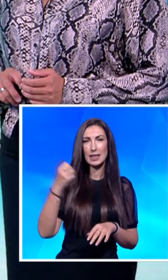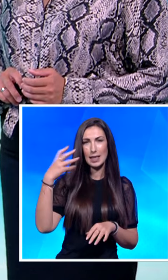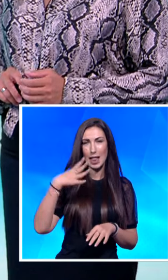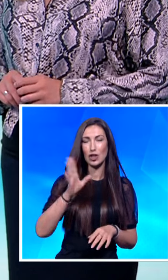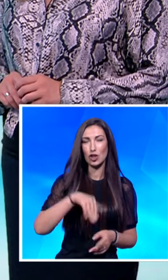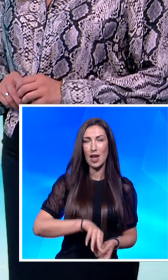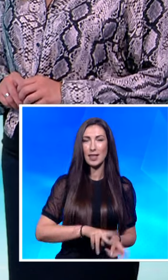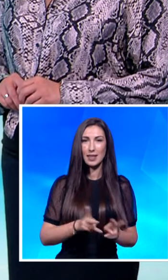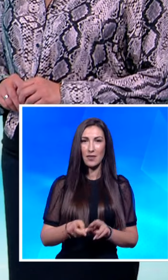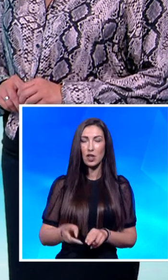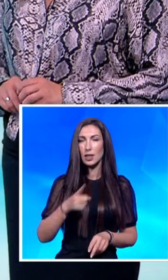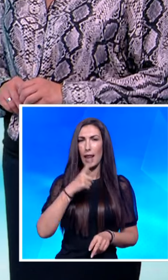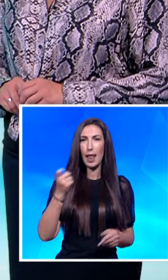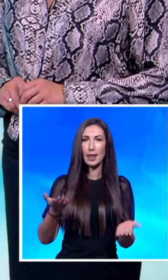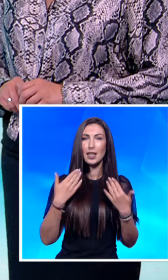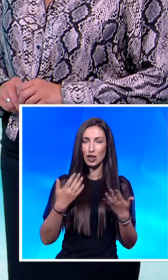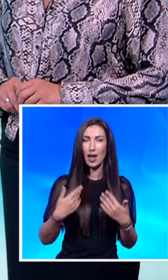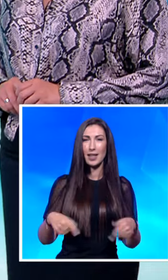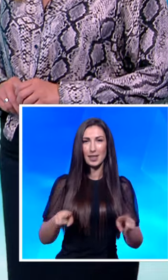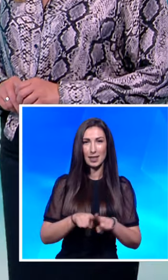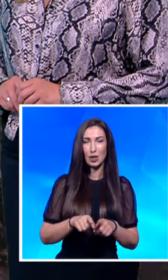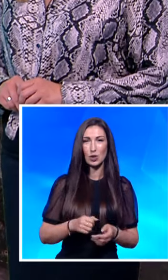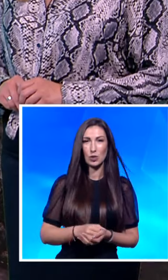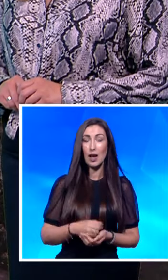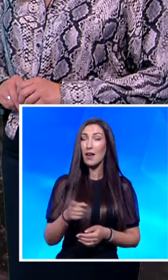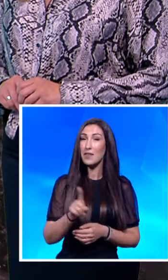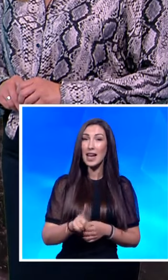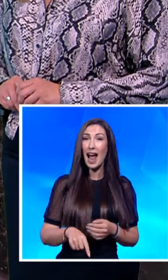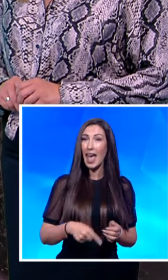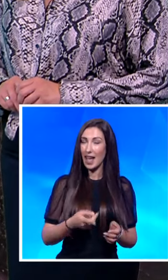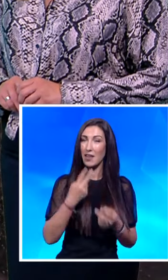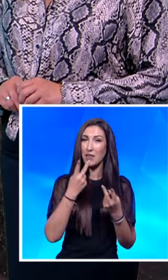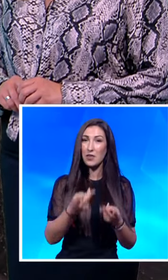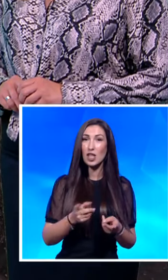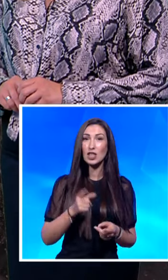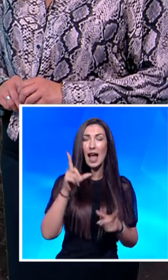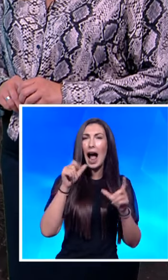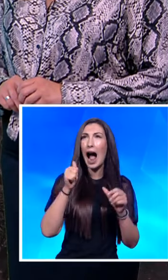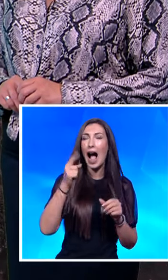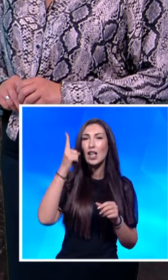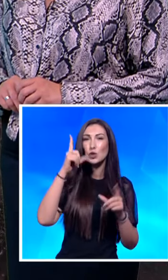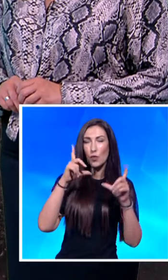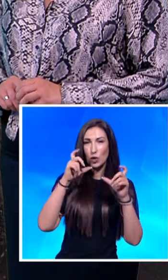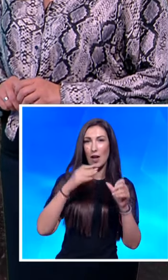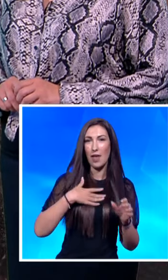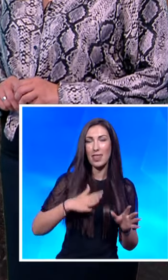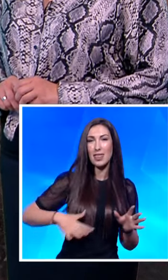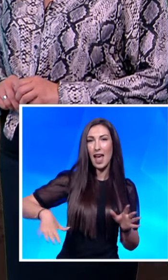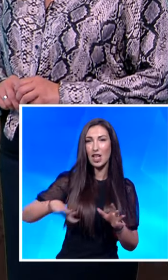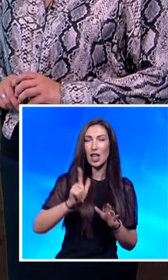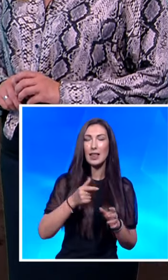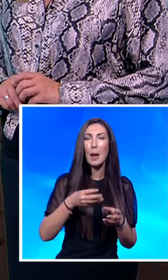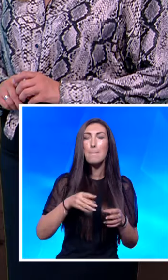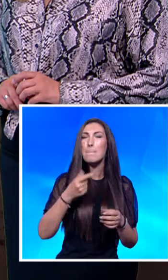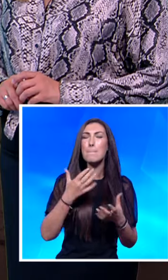се завърне, летните жеги също. В края на прогнозата астрофотографии на нашата галактика Млечен